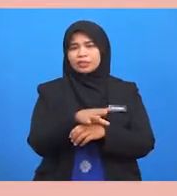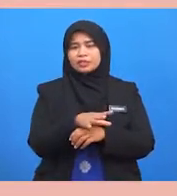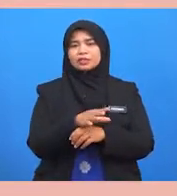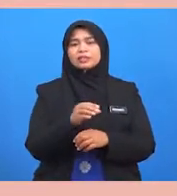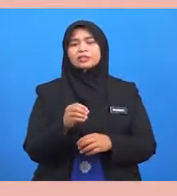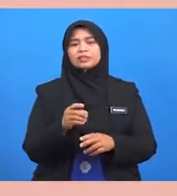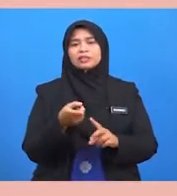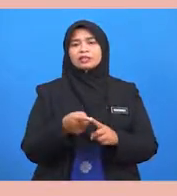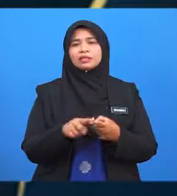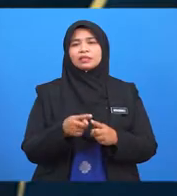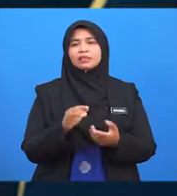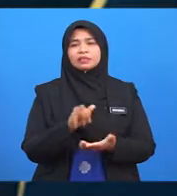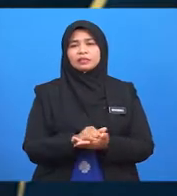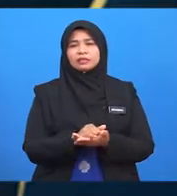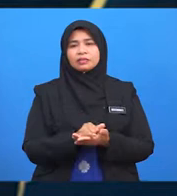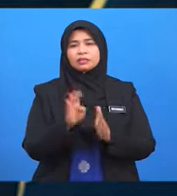itu?